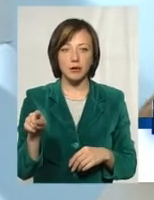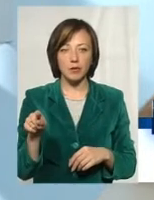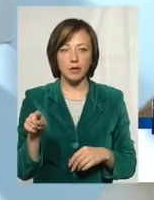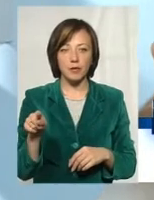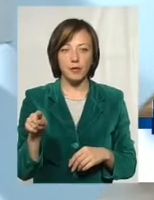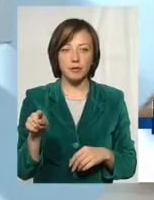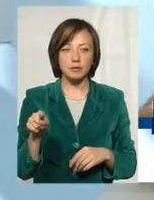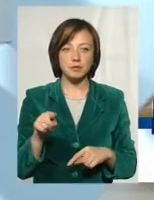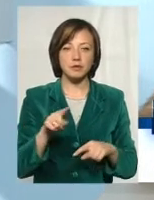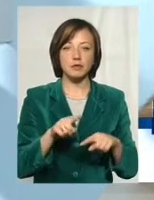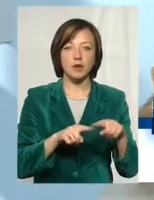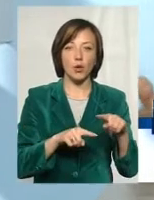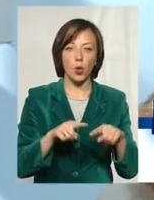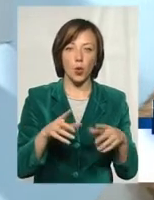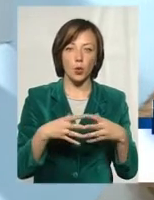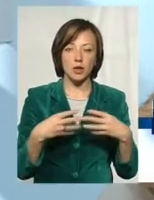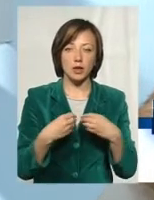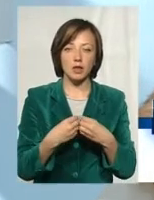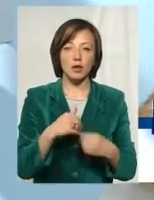тими родинами, які хочуть